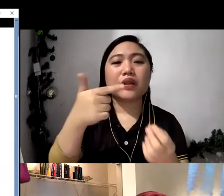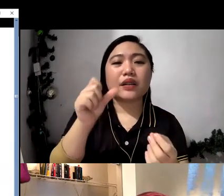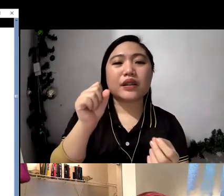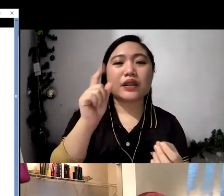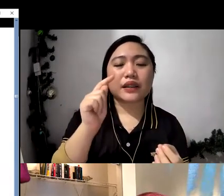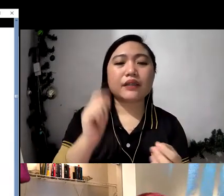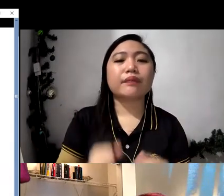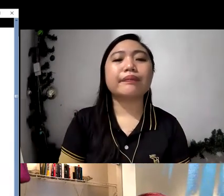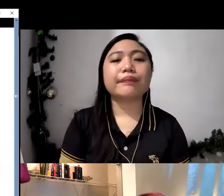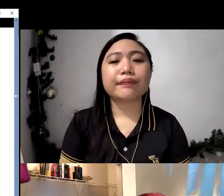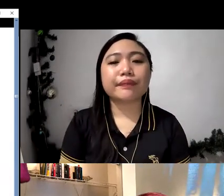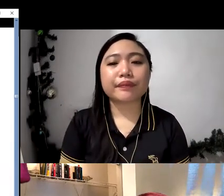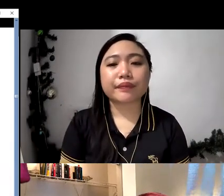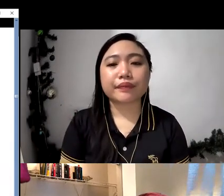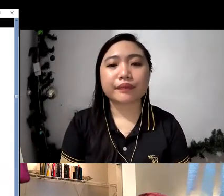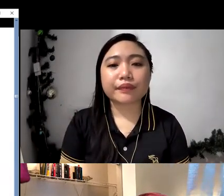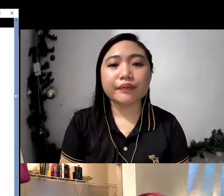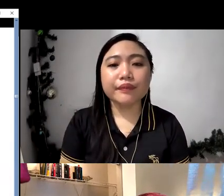kayo. Okay?